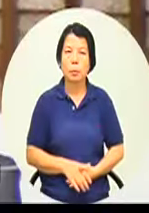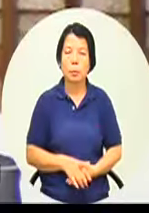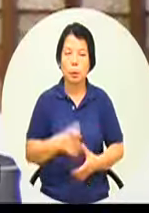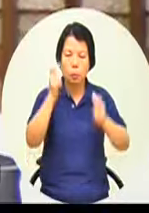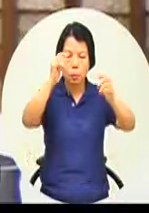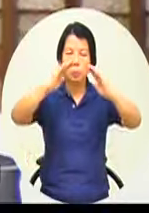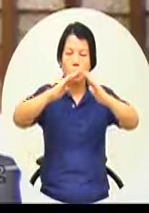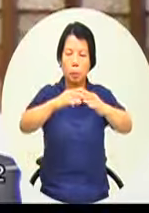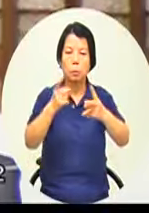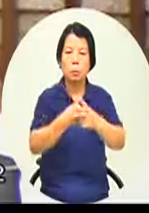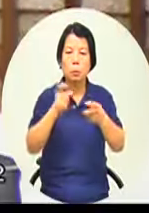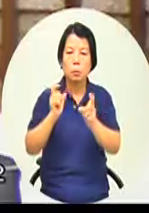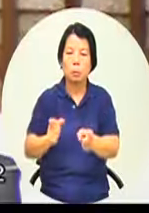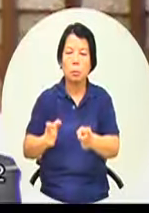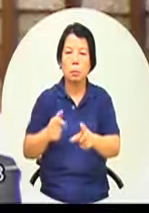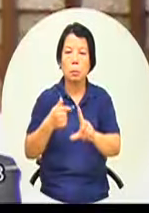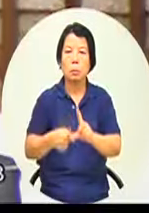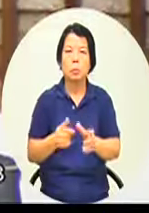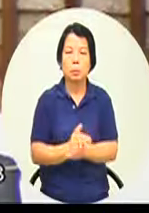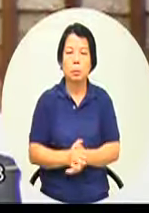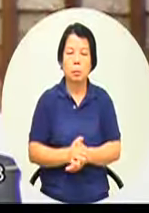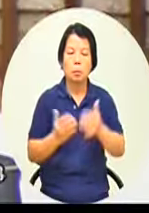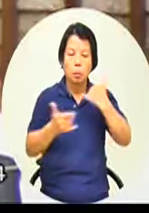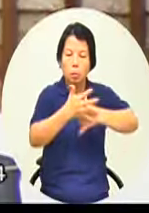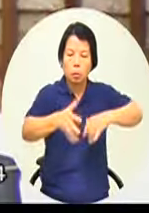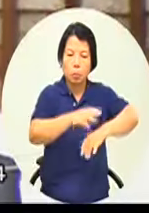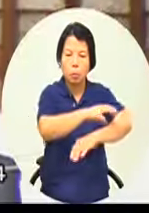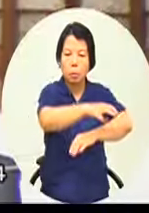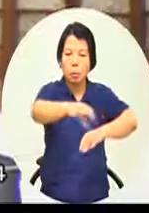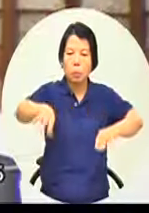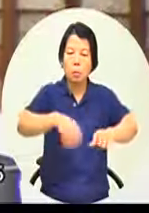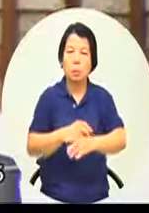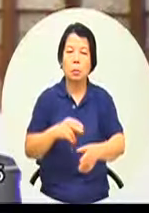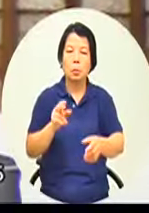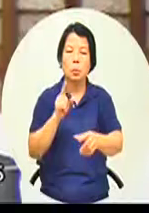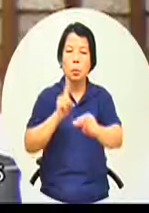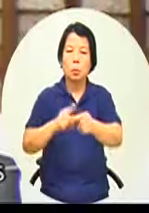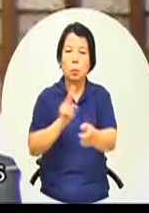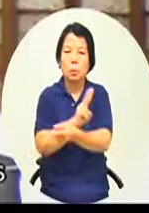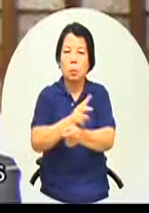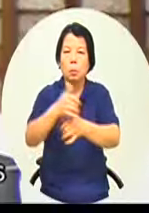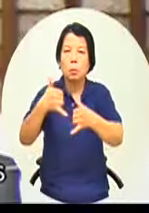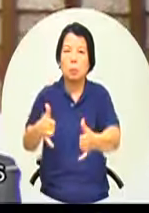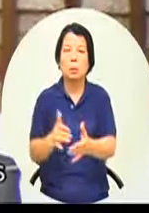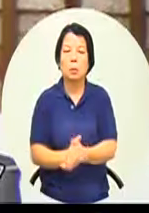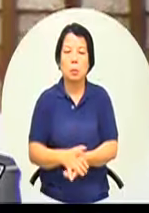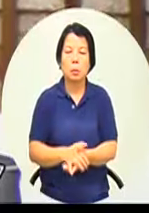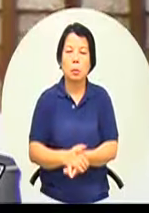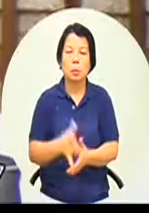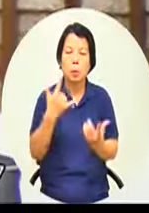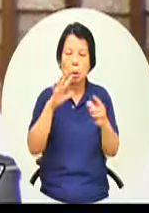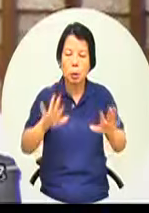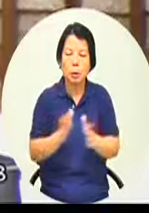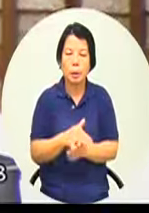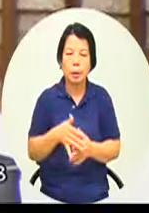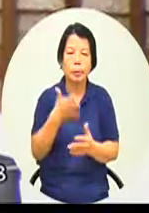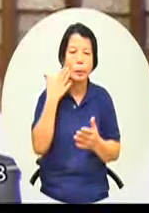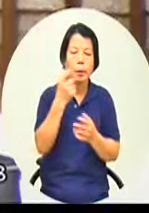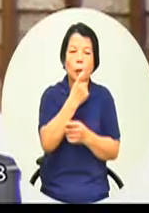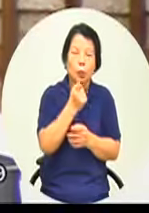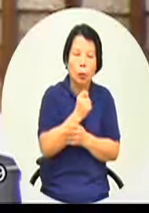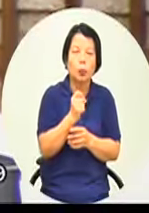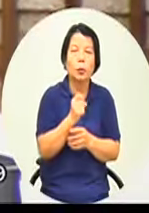高雄市小港区哈沿海我们的中林路哈，在政党轮替前哈气爆了